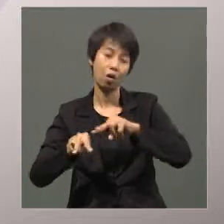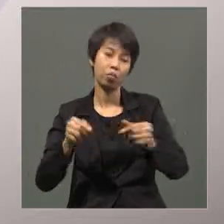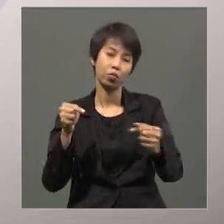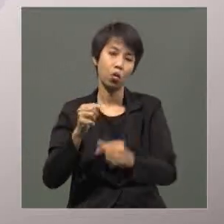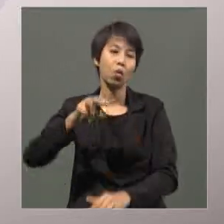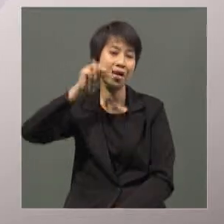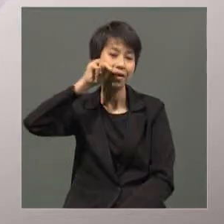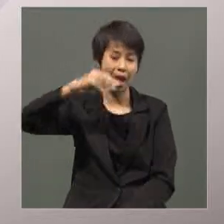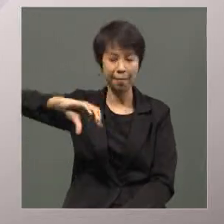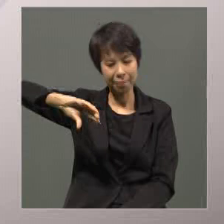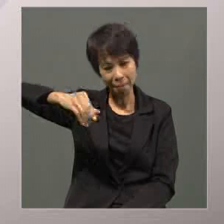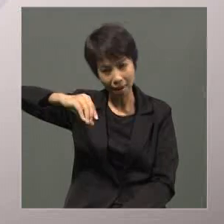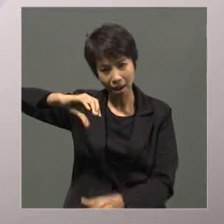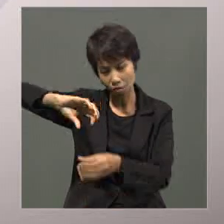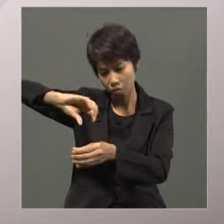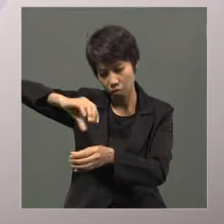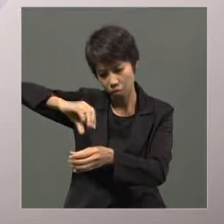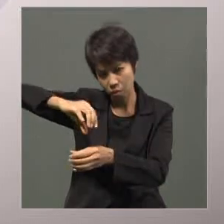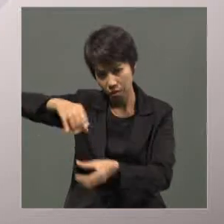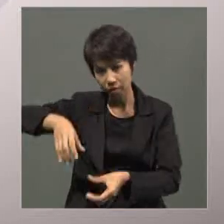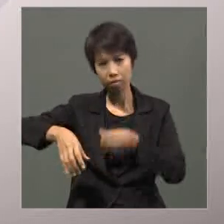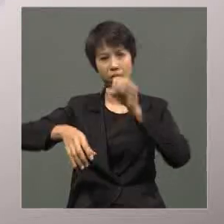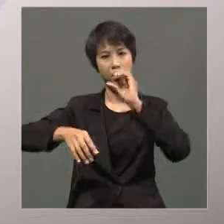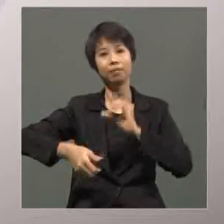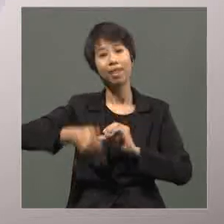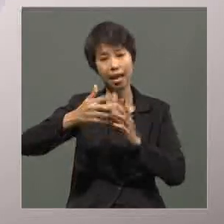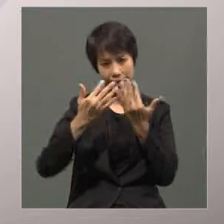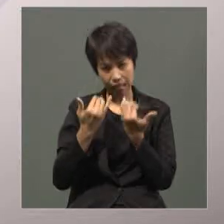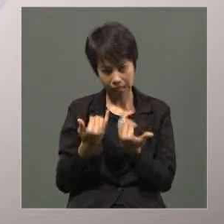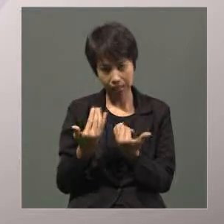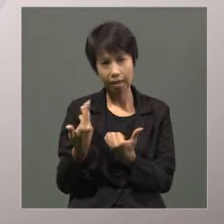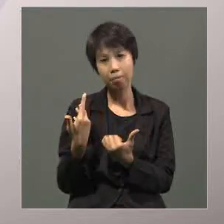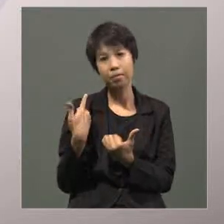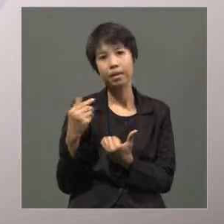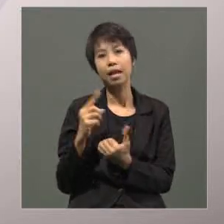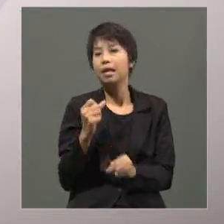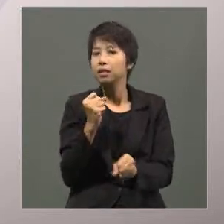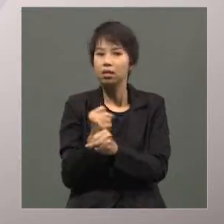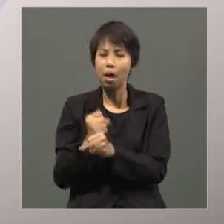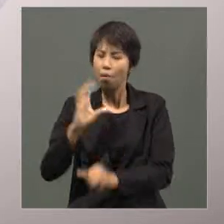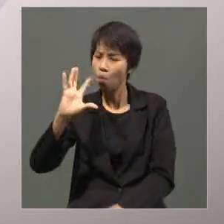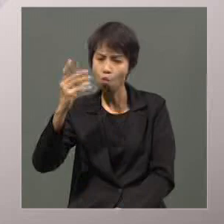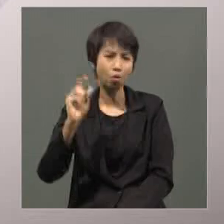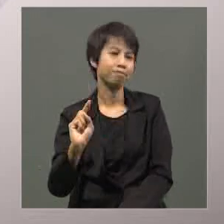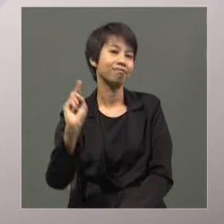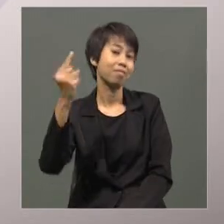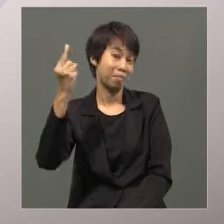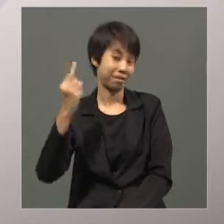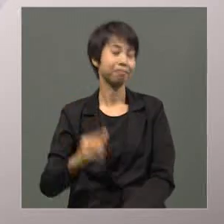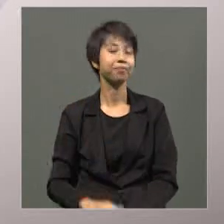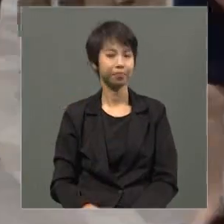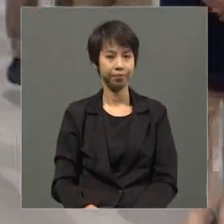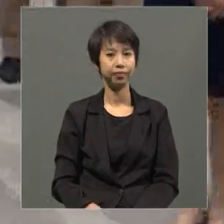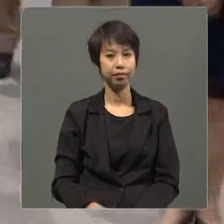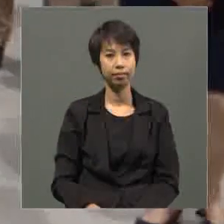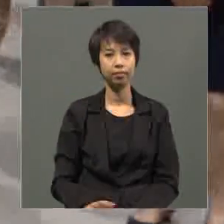ครหลวงนะคะแล้วก็กำชับร่วมกันให้มีการขับเคลื่อนนโยบายภายใต้แนวคิดทันโลกทันสมัยทันท่วงทีค่ะโ